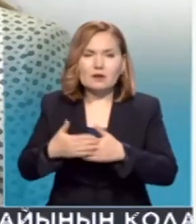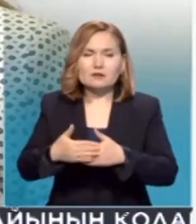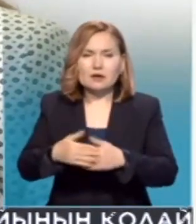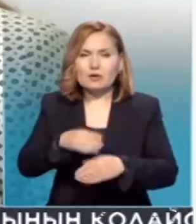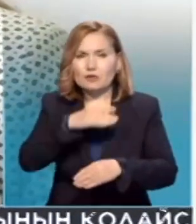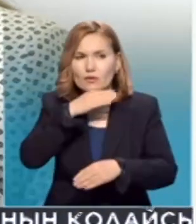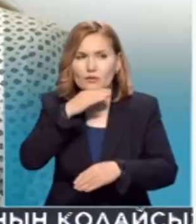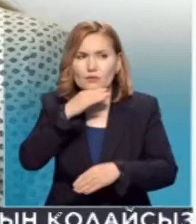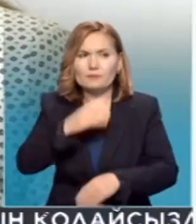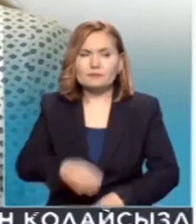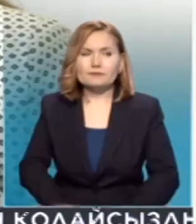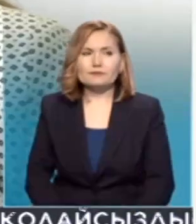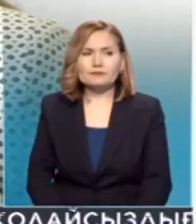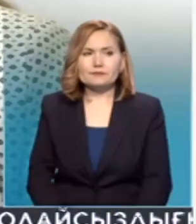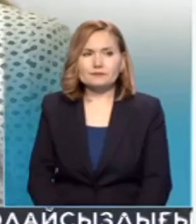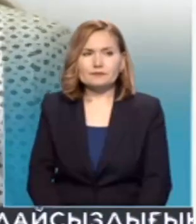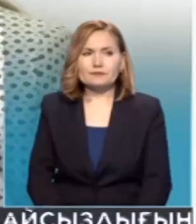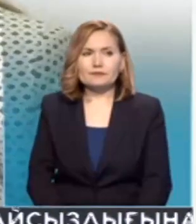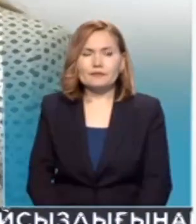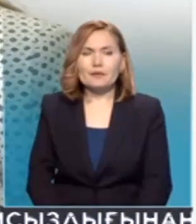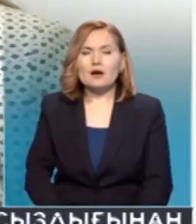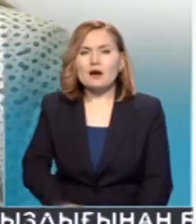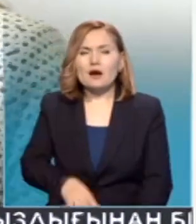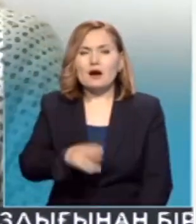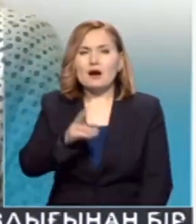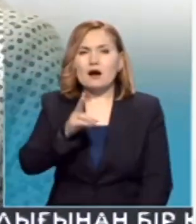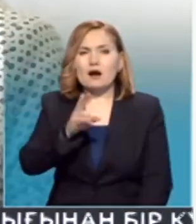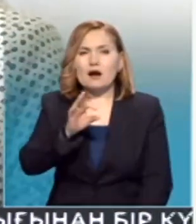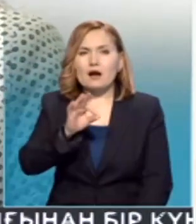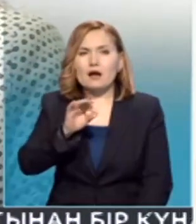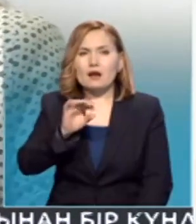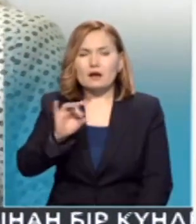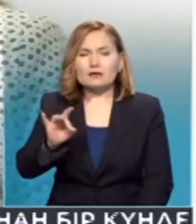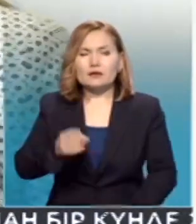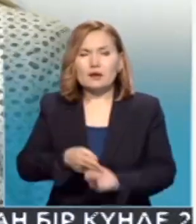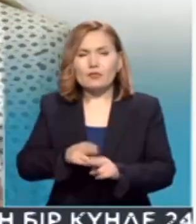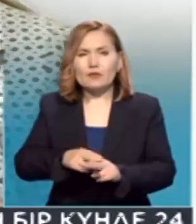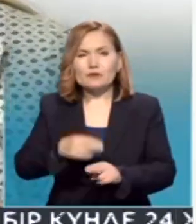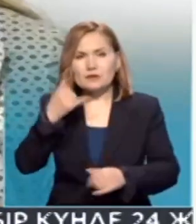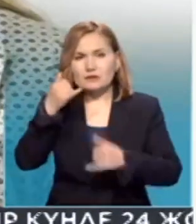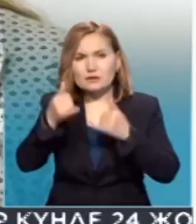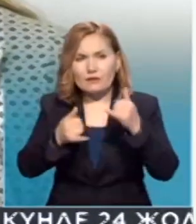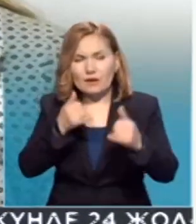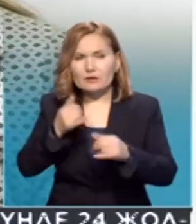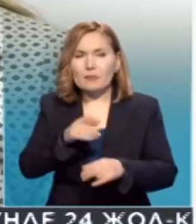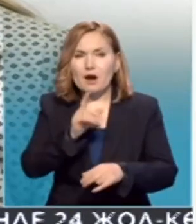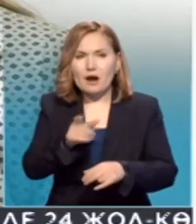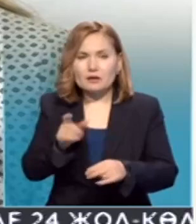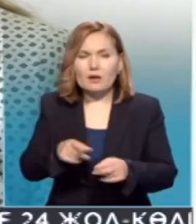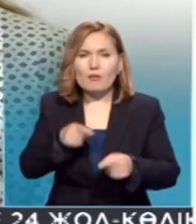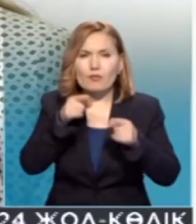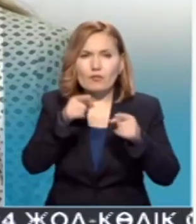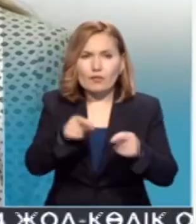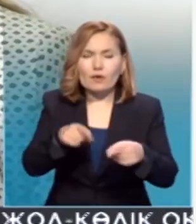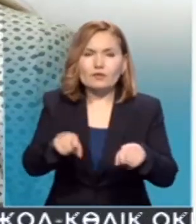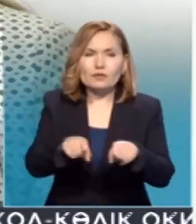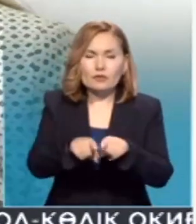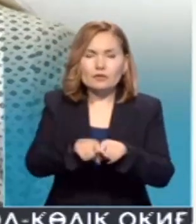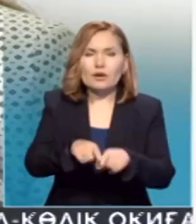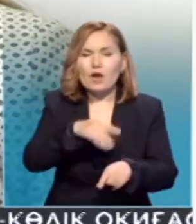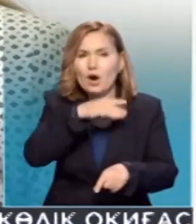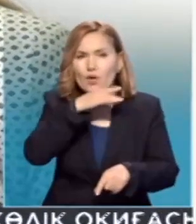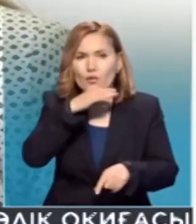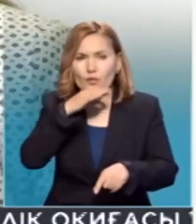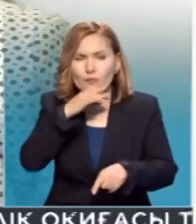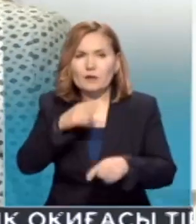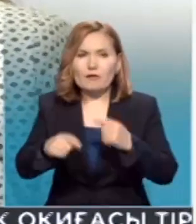көп. Телефон хабарласып, жаңағы коллекторлық агент ақшаңызды қайтарыңыз, сотқа дейінгі реттестіру, біз сізге көмектесеміз дегенде,